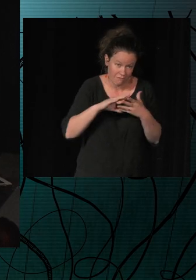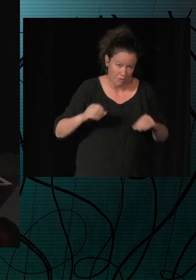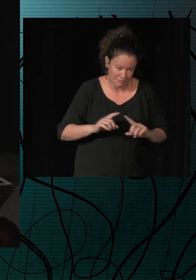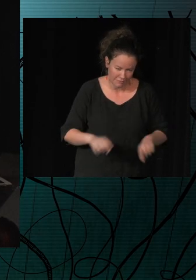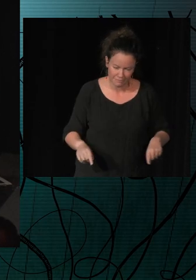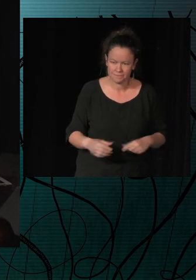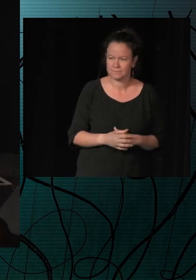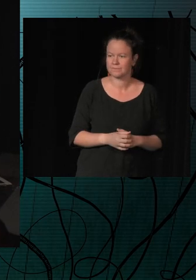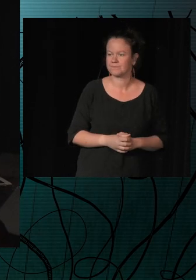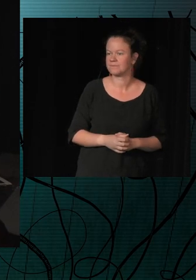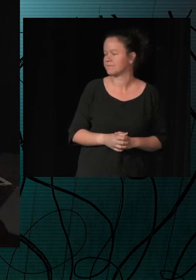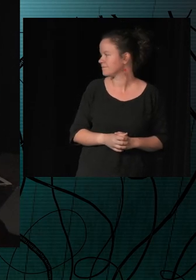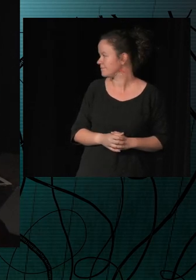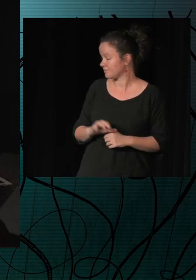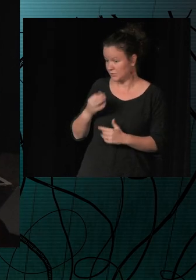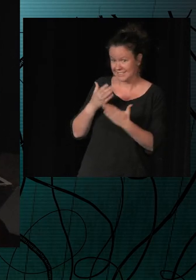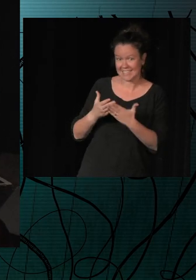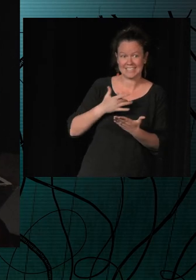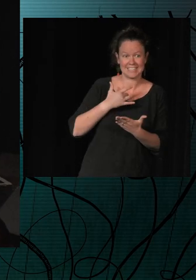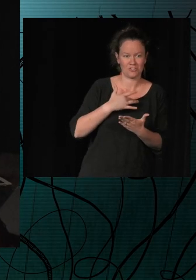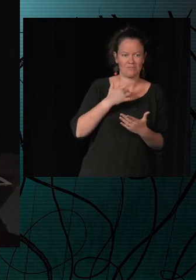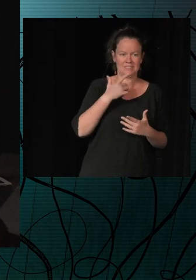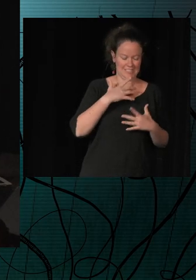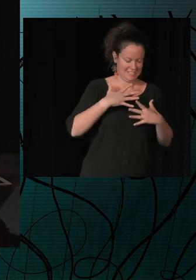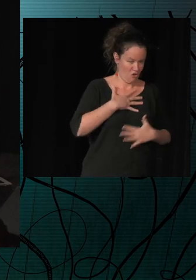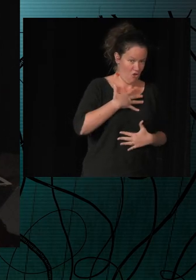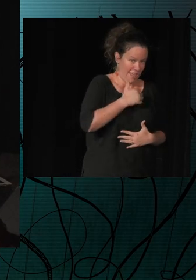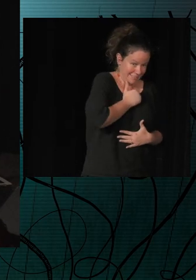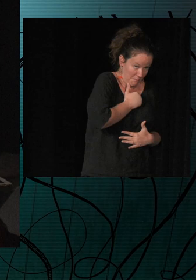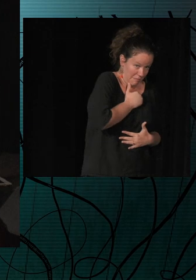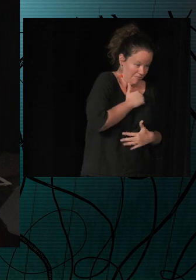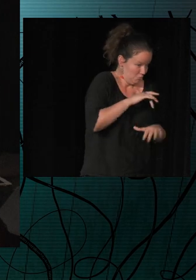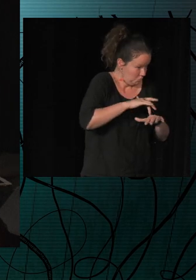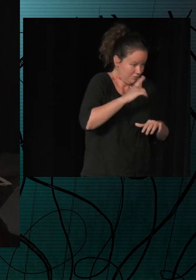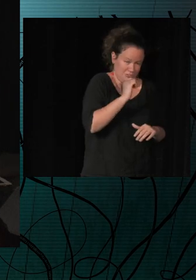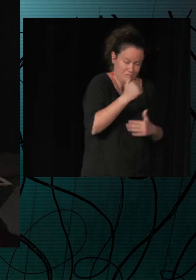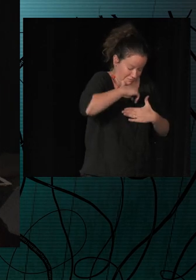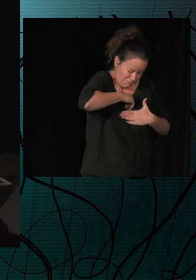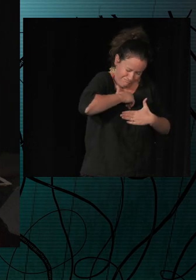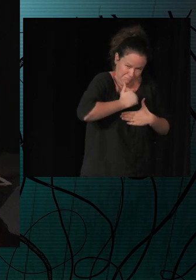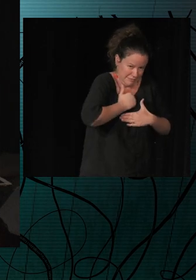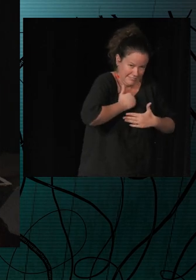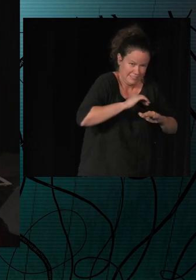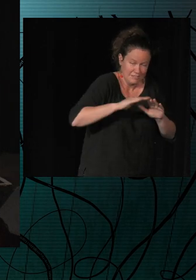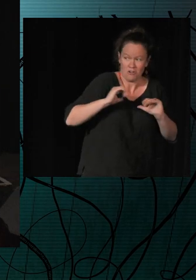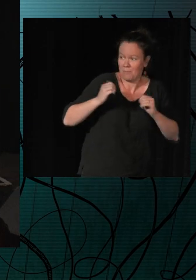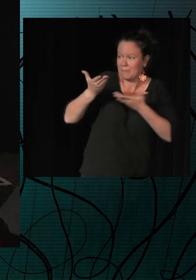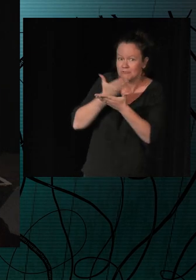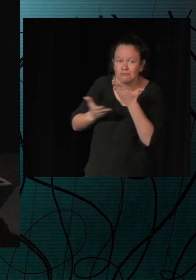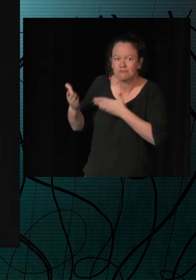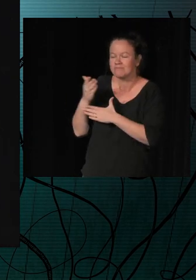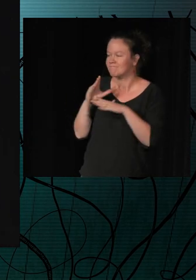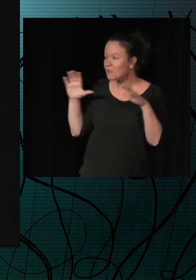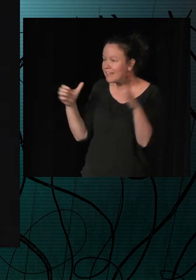de contraste entre le côté très intime qu'on a dans l'expérience de la peur et effectivement le fait que on partage énormément de peur avec d'autres personnes